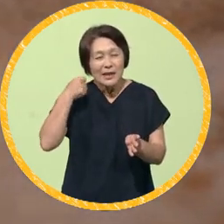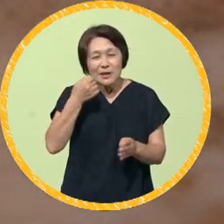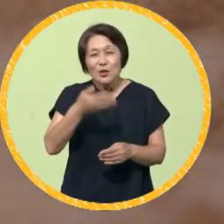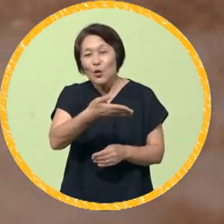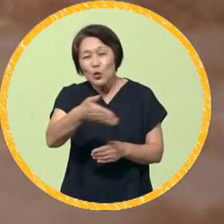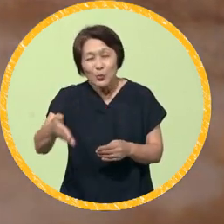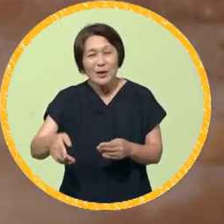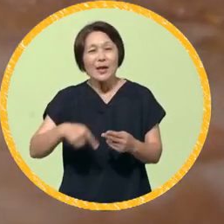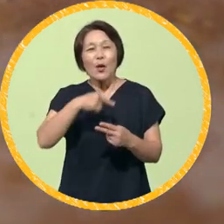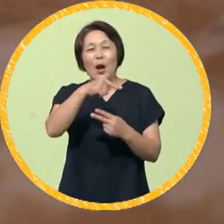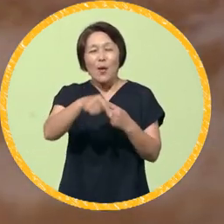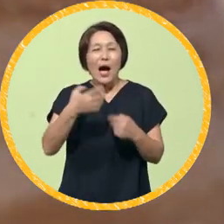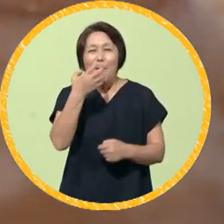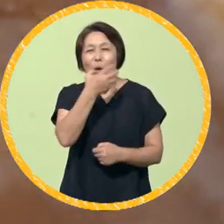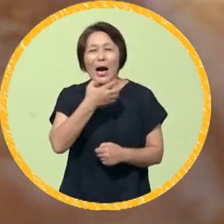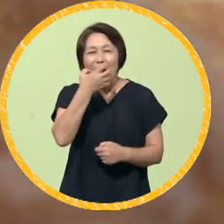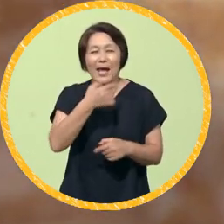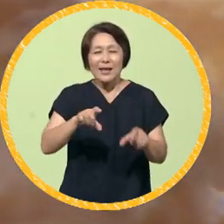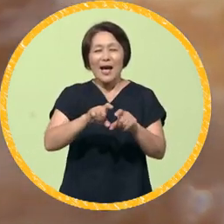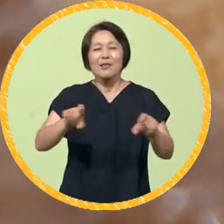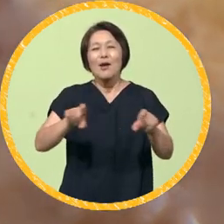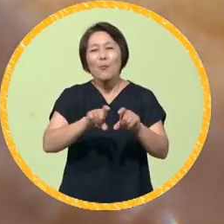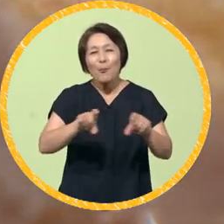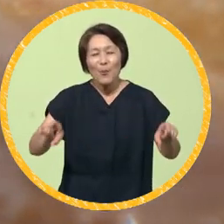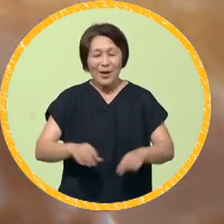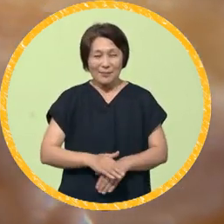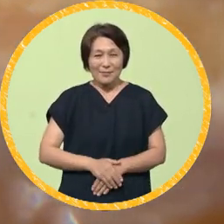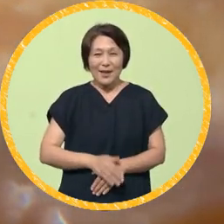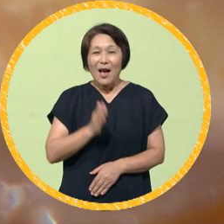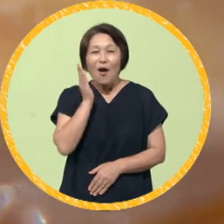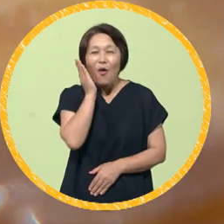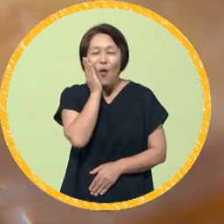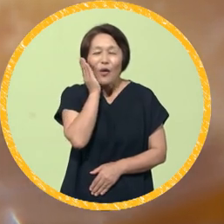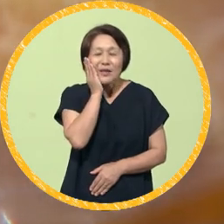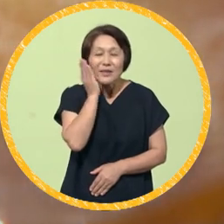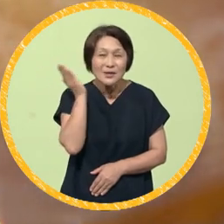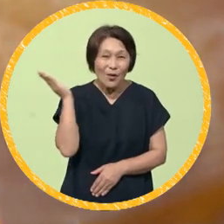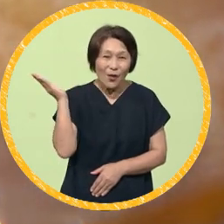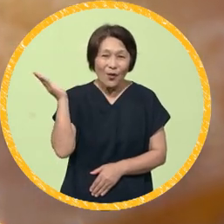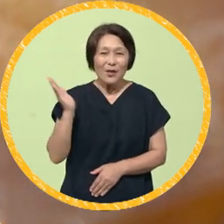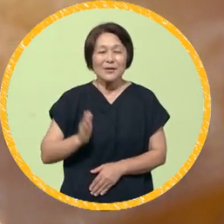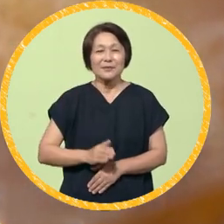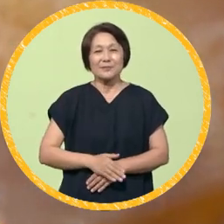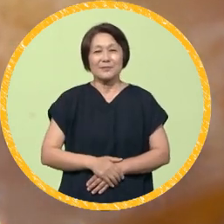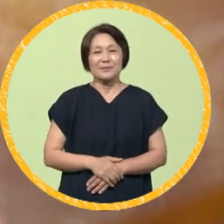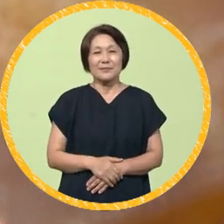レーは鉄板だよね。美味しそう。